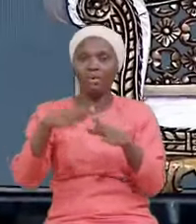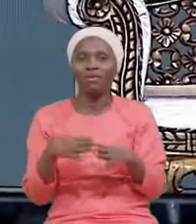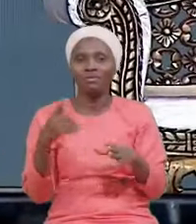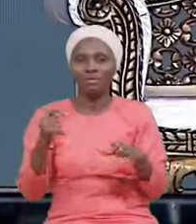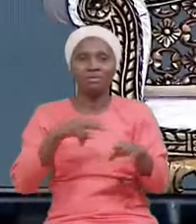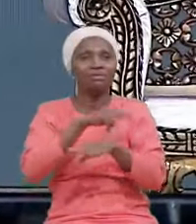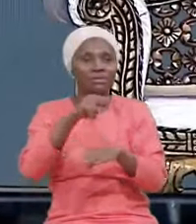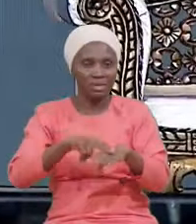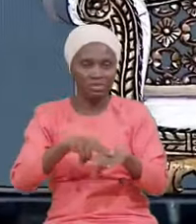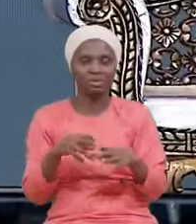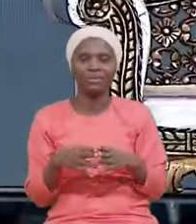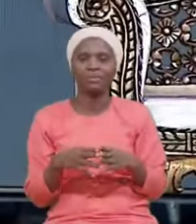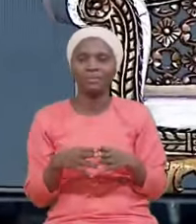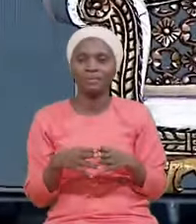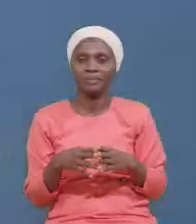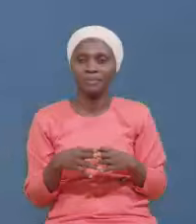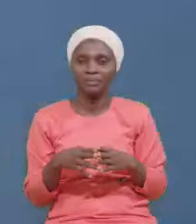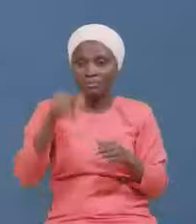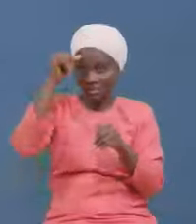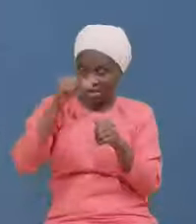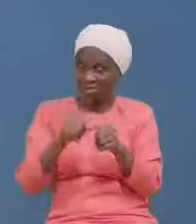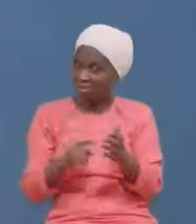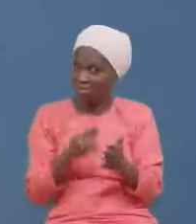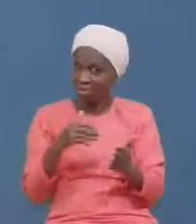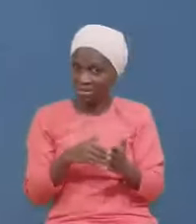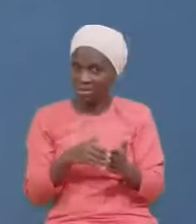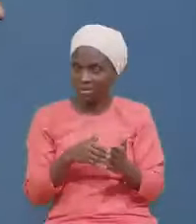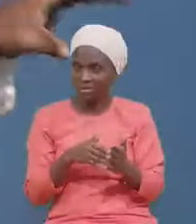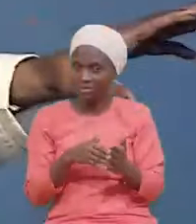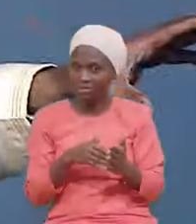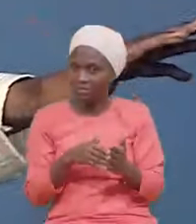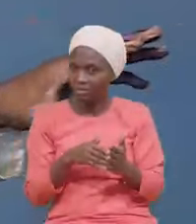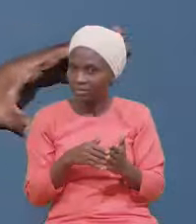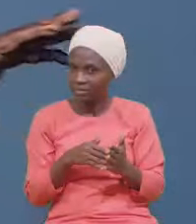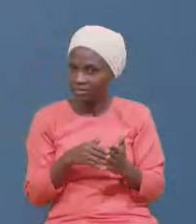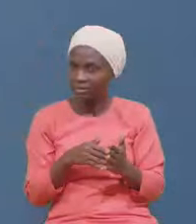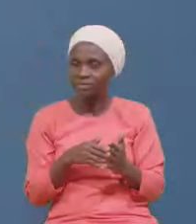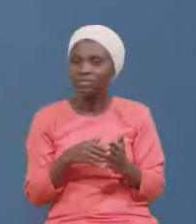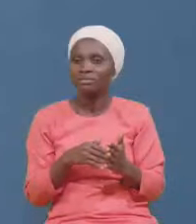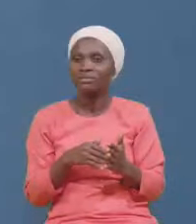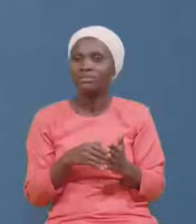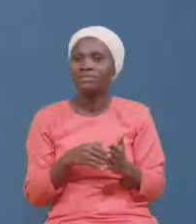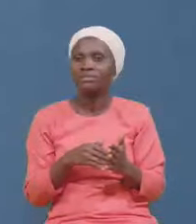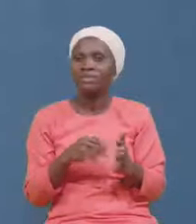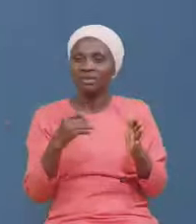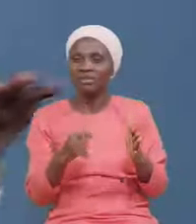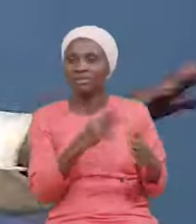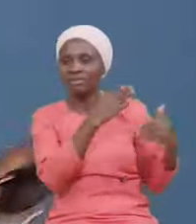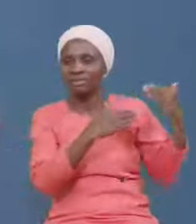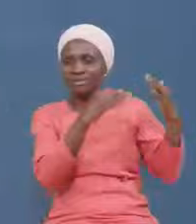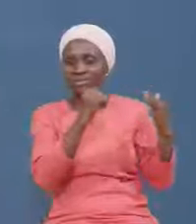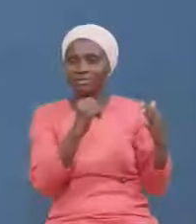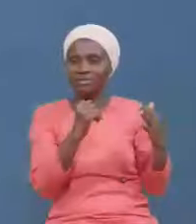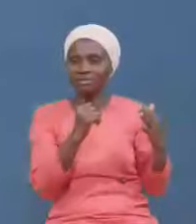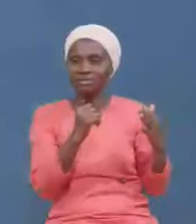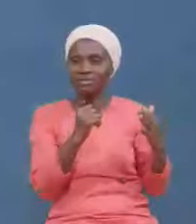నేను ప్రకృతి స్థాయిని మించిన వాడను. Remember once again. ఆయన మరలా చెప్తున్నాడు. Time, century, or